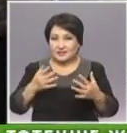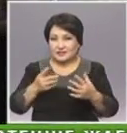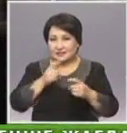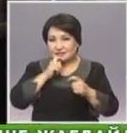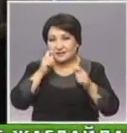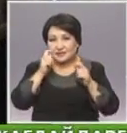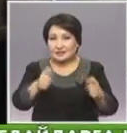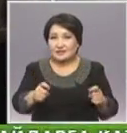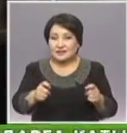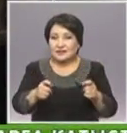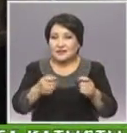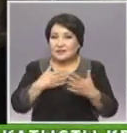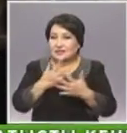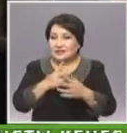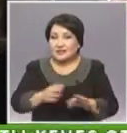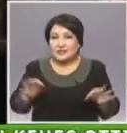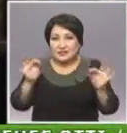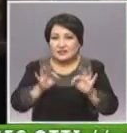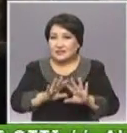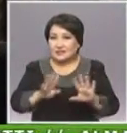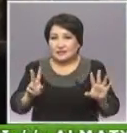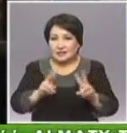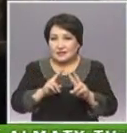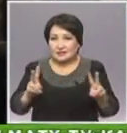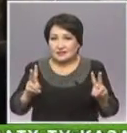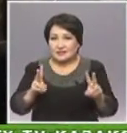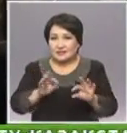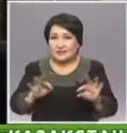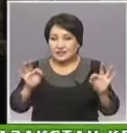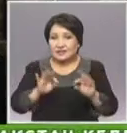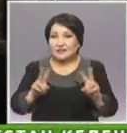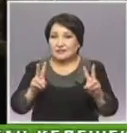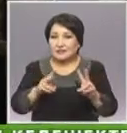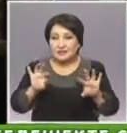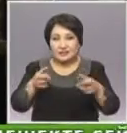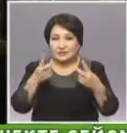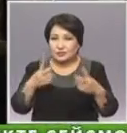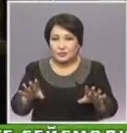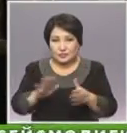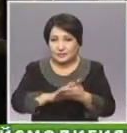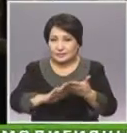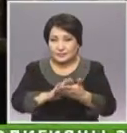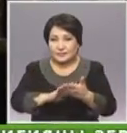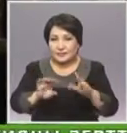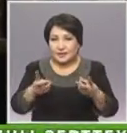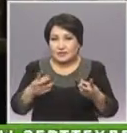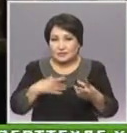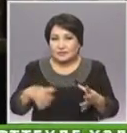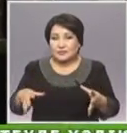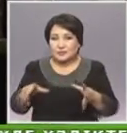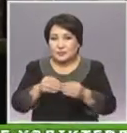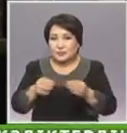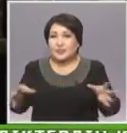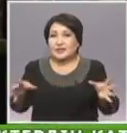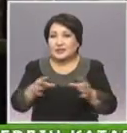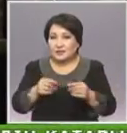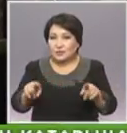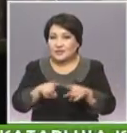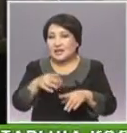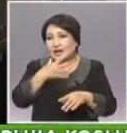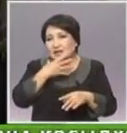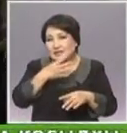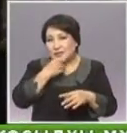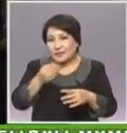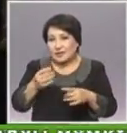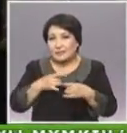бізге ешқандай, бізге ештеңенің керегі жоқ. Сондықтан мінекей бүгін мінекей осындай бір әдемі мереке, әдемі